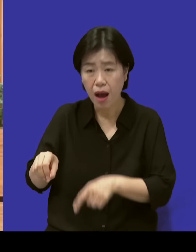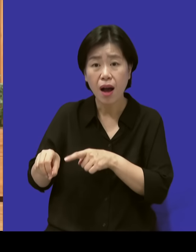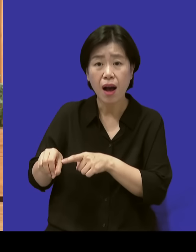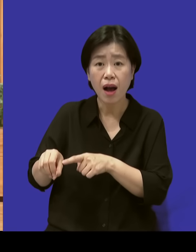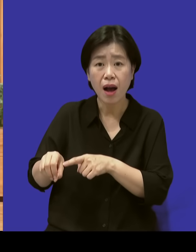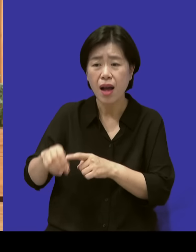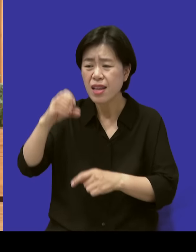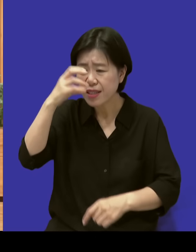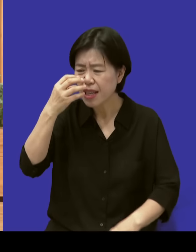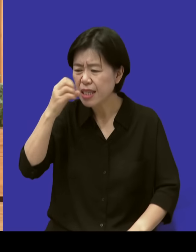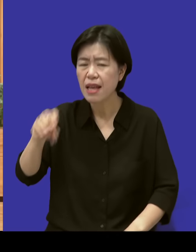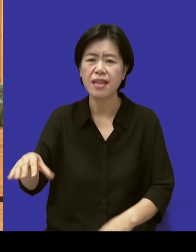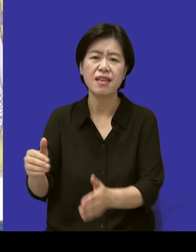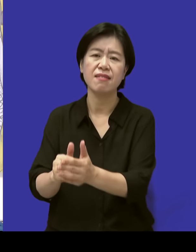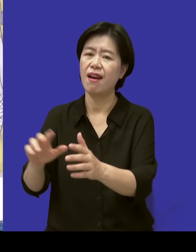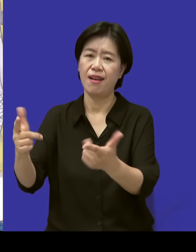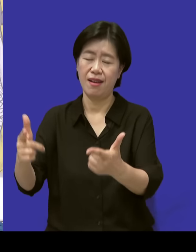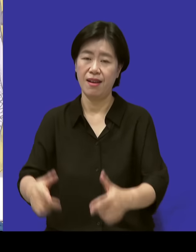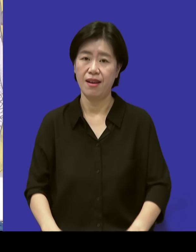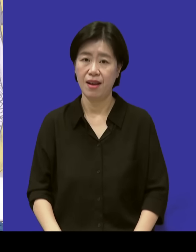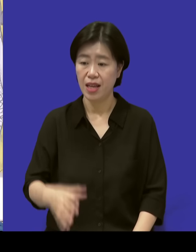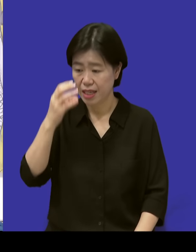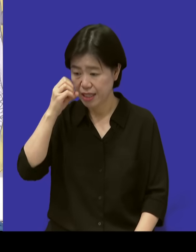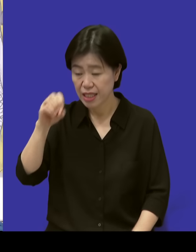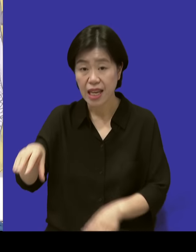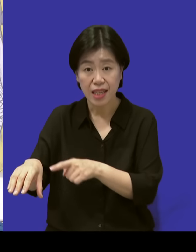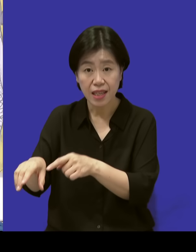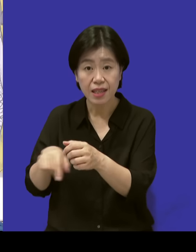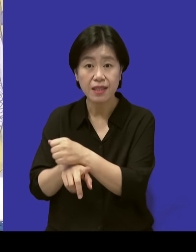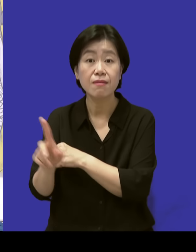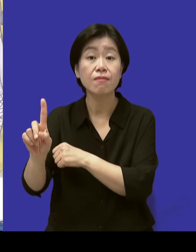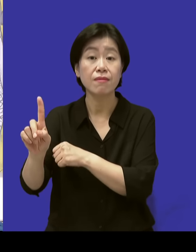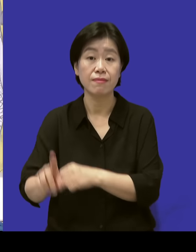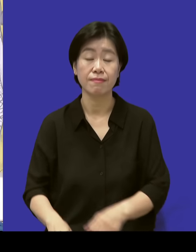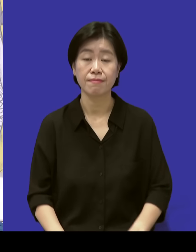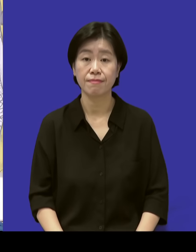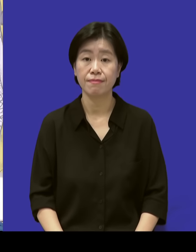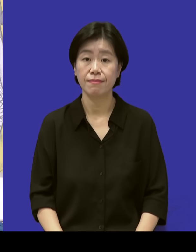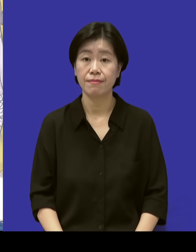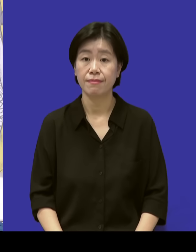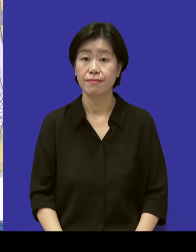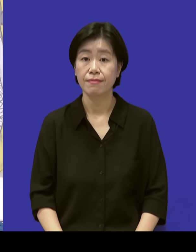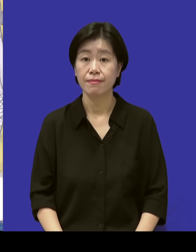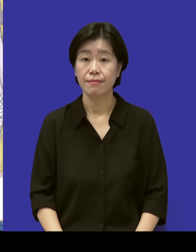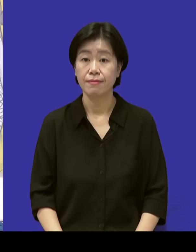아니다 그러시면서 그 쓰레기는